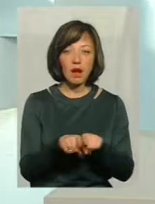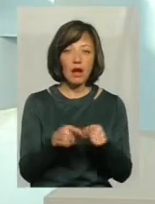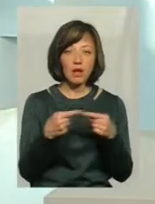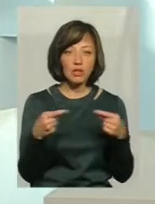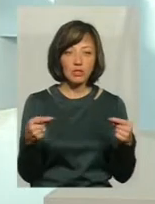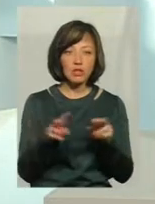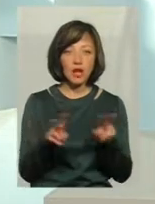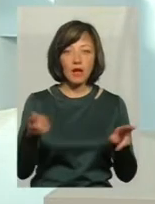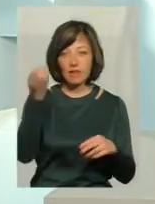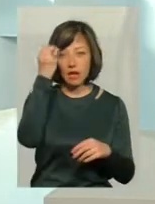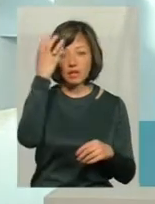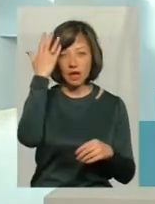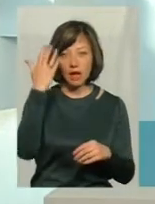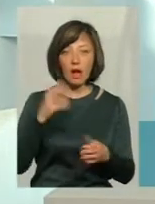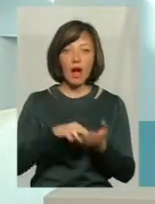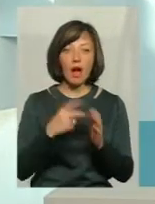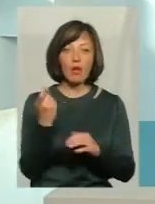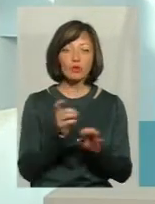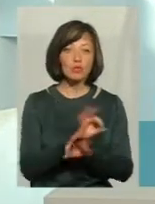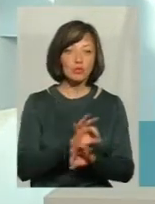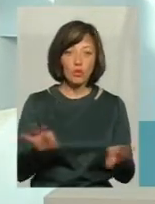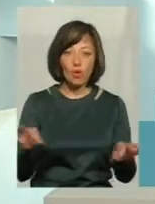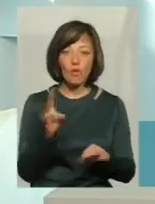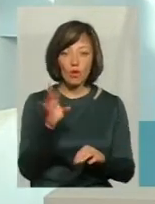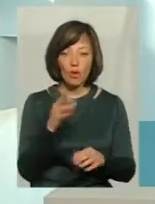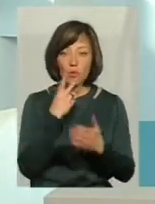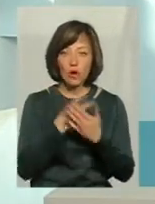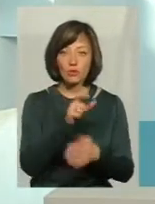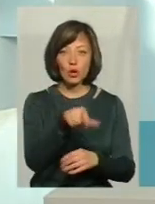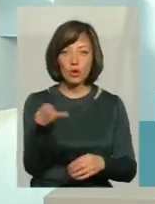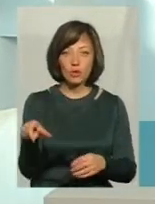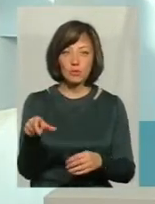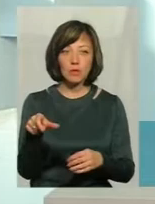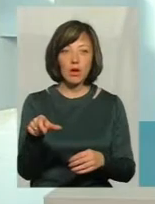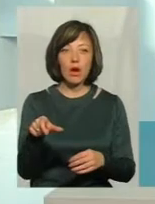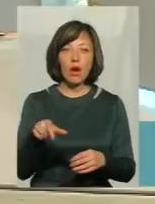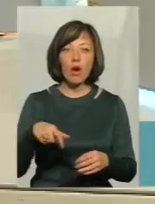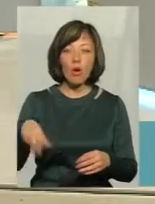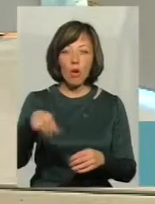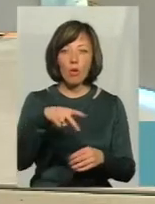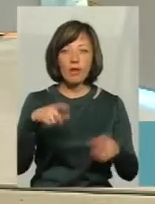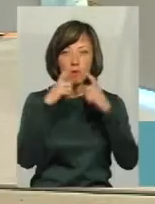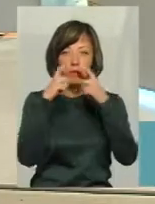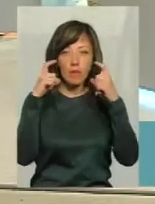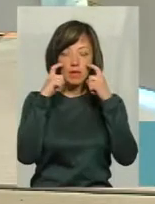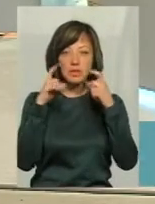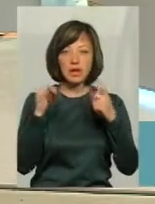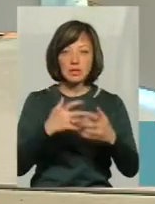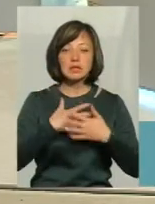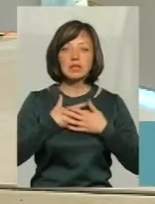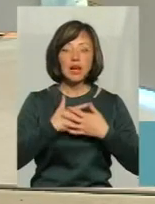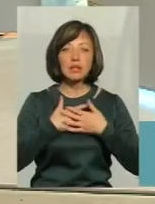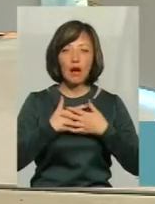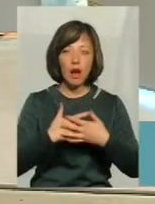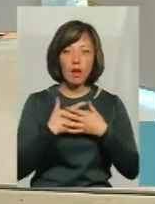як зараз в Китаї. Так? Економіка класна, чудова, проте ми бачимо, що люди ходять в масках і здихаються смогом. Так, втрачаємо людей і екологію, коли думаємо тільки про... І